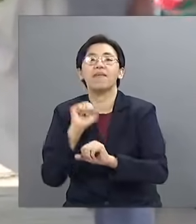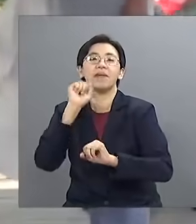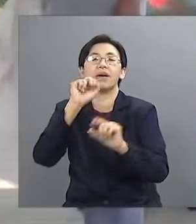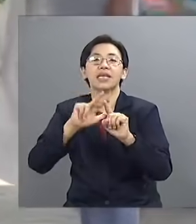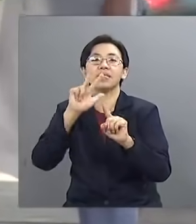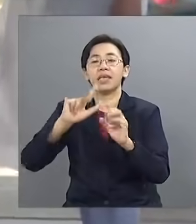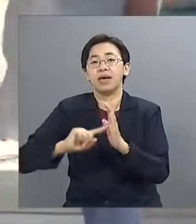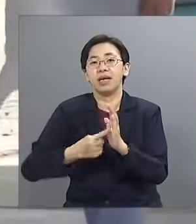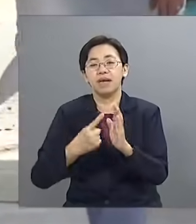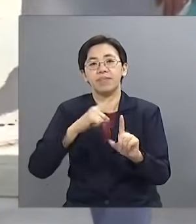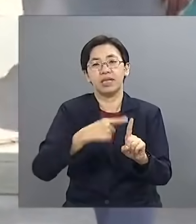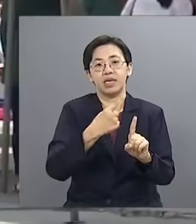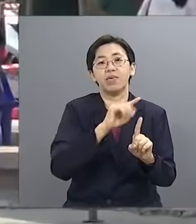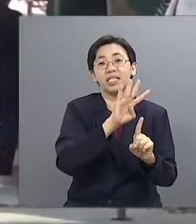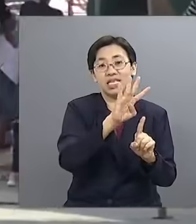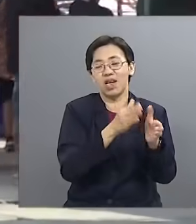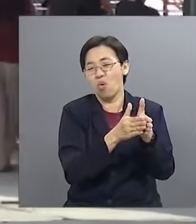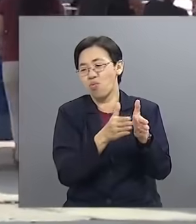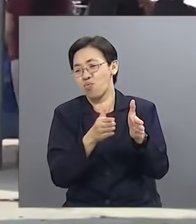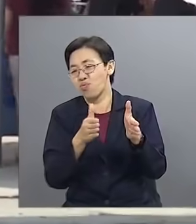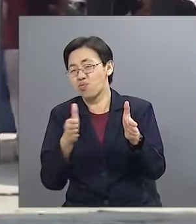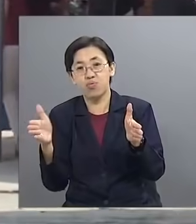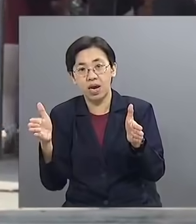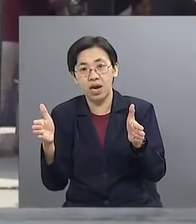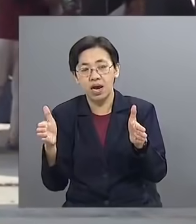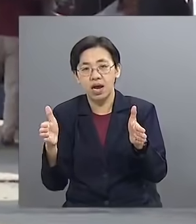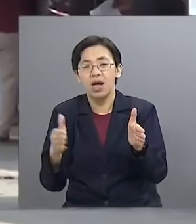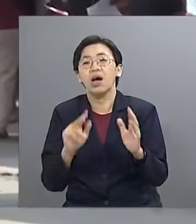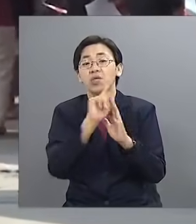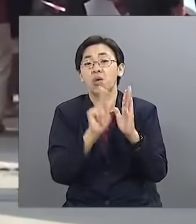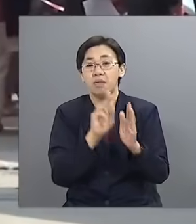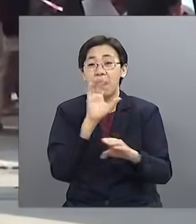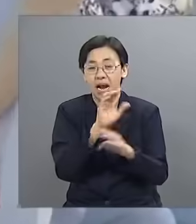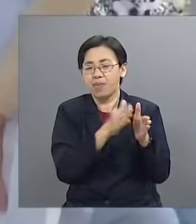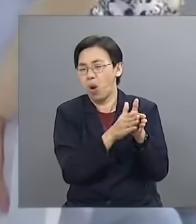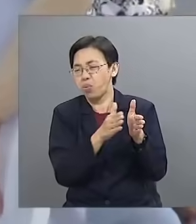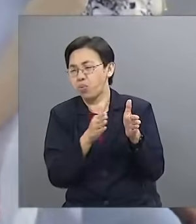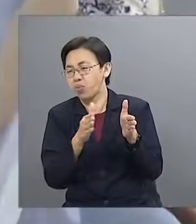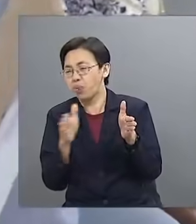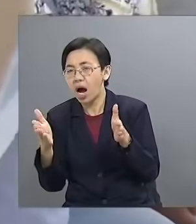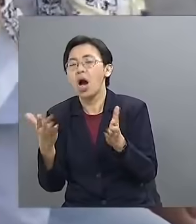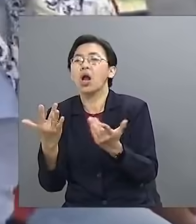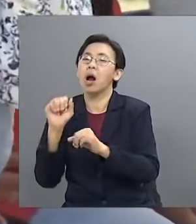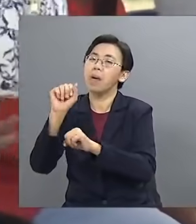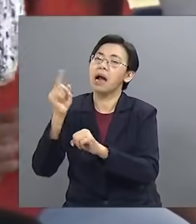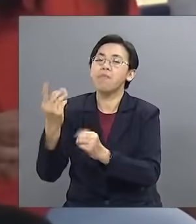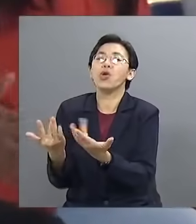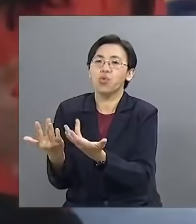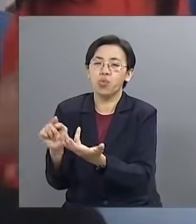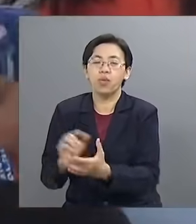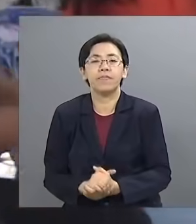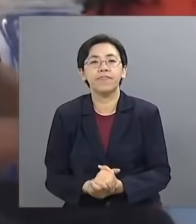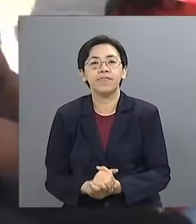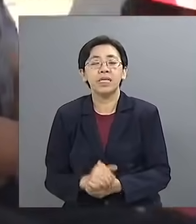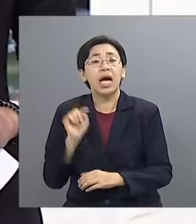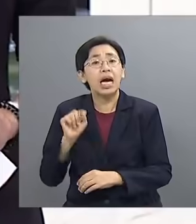มกราคมที่ผ่านมาเนี่ยนะคะจนกว่าจะมีคำสั่งเปลี่ยนแปลงค่ะนี่คือประกาศนี่คือการเพิ่มมาตรการที่เ